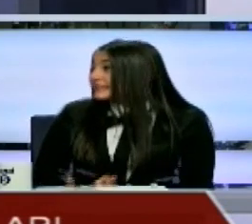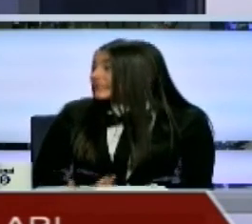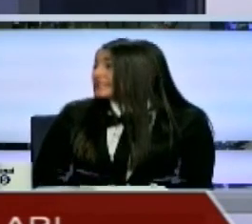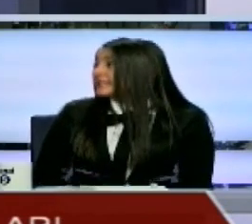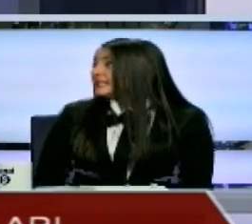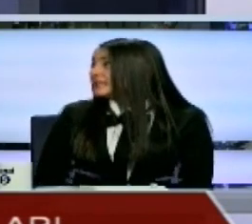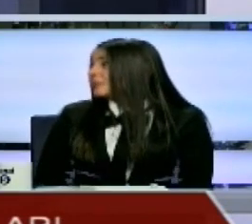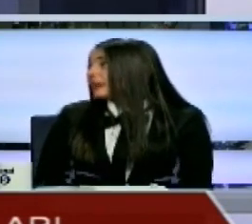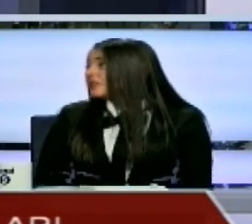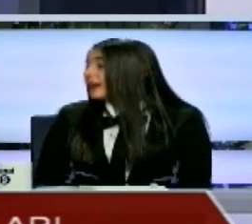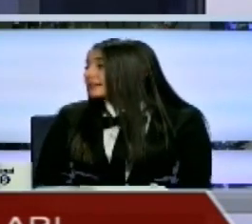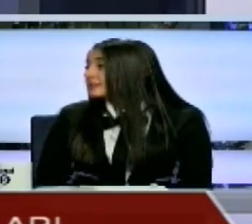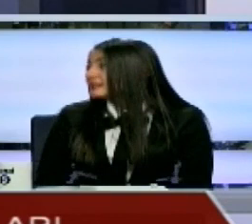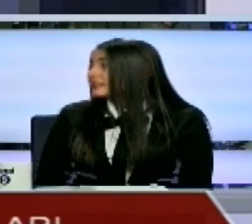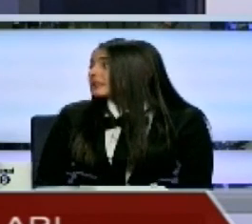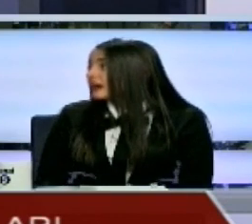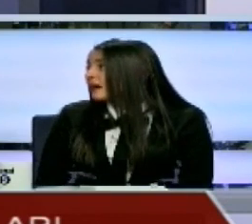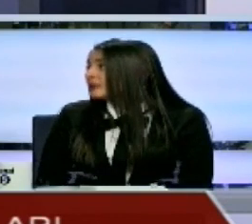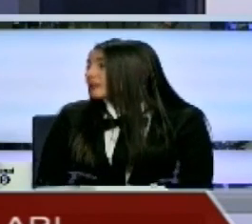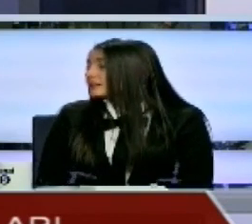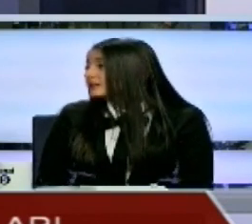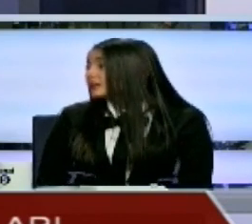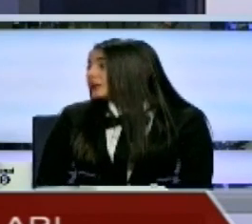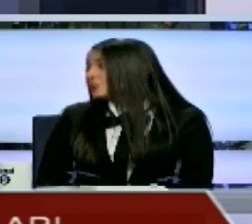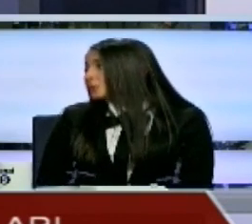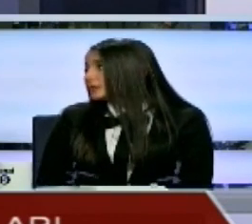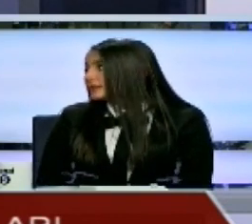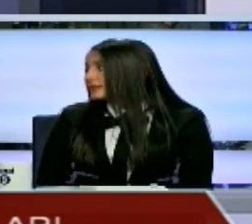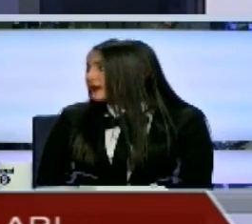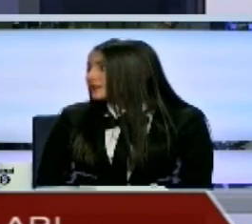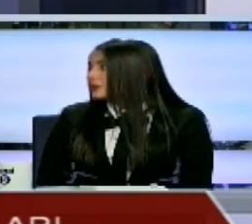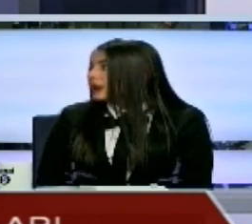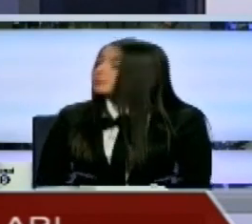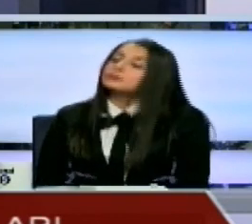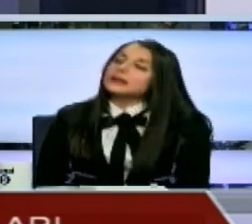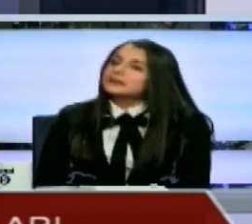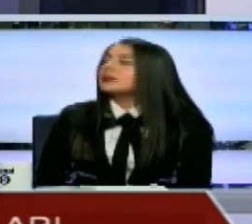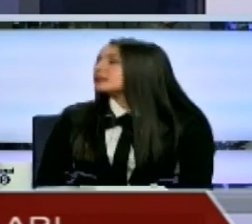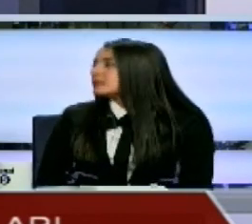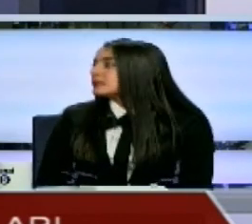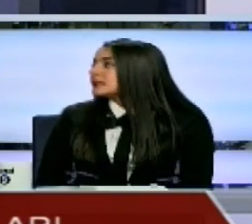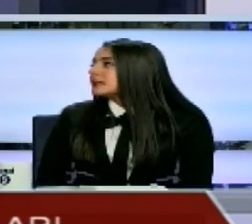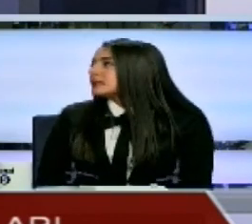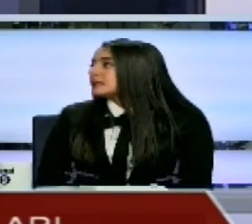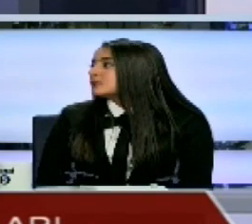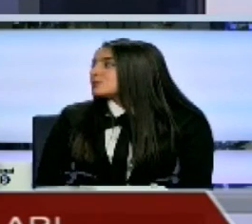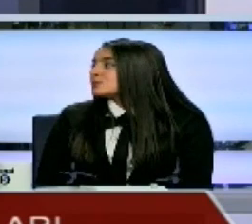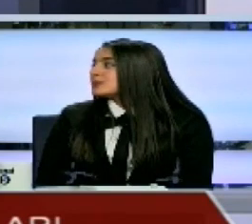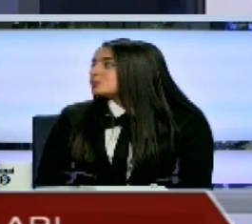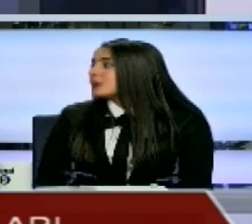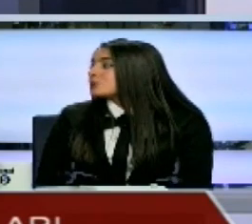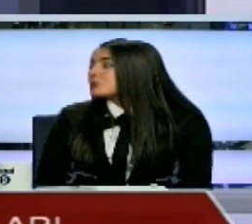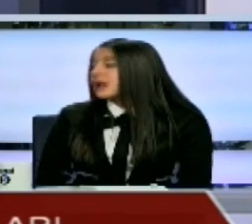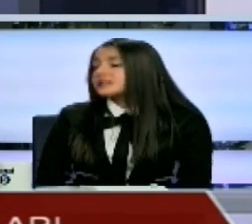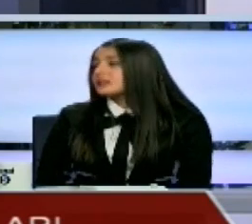kendilerini istedikleri gibi pek ifade edemediklerinden kaynaklı çok büyük sıkıntılar yaşıyorlar. Bunlarla alakalı çözümleri